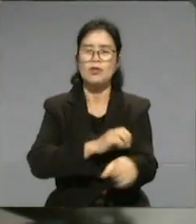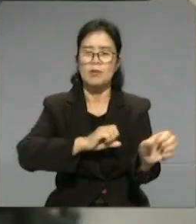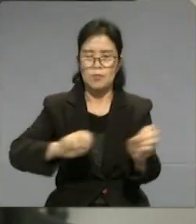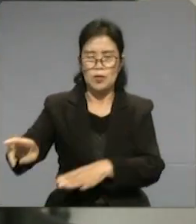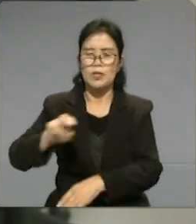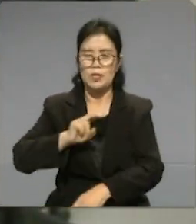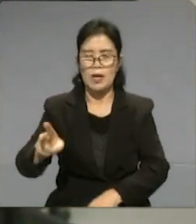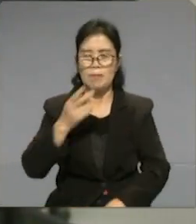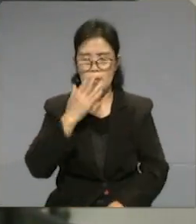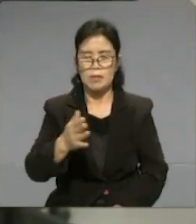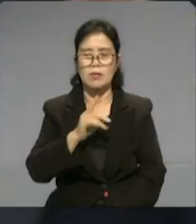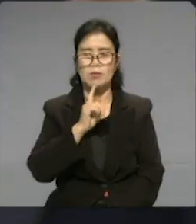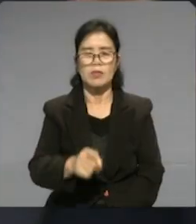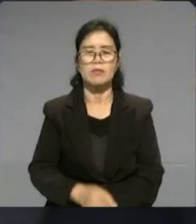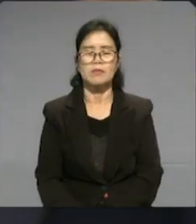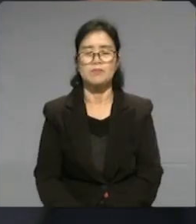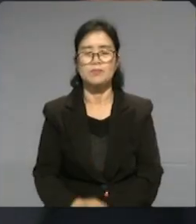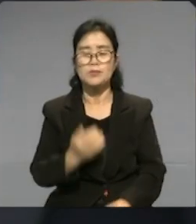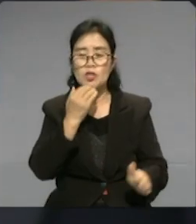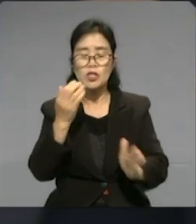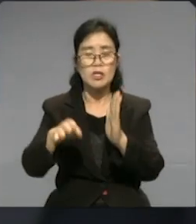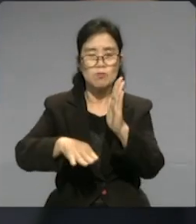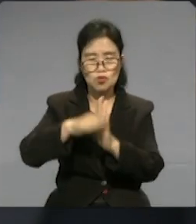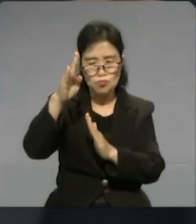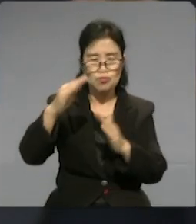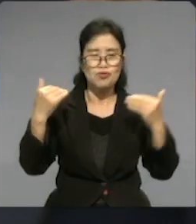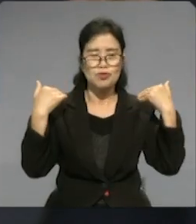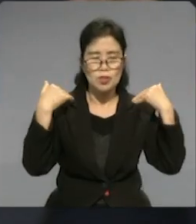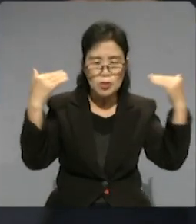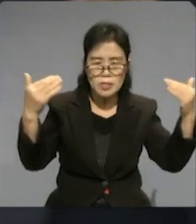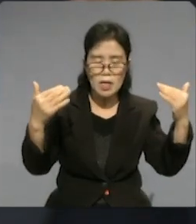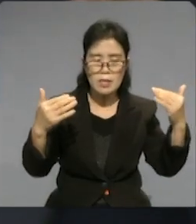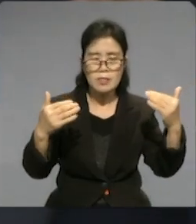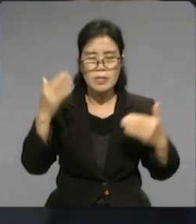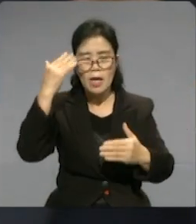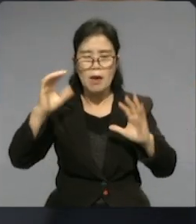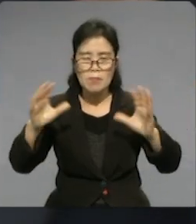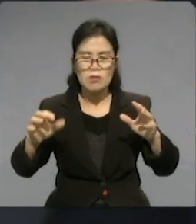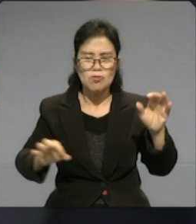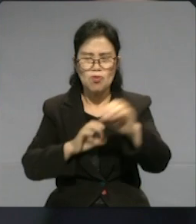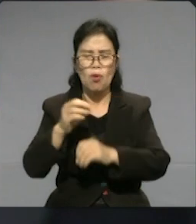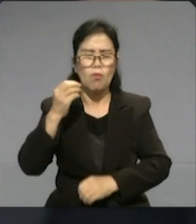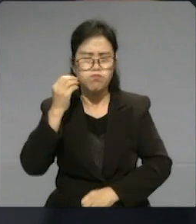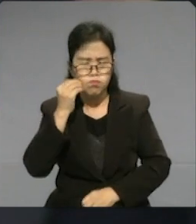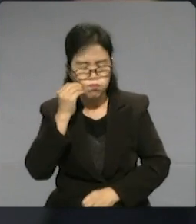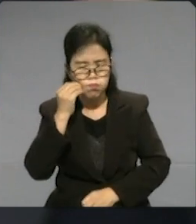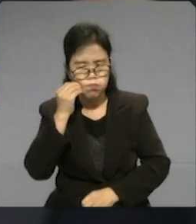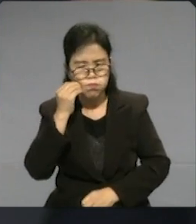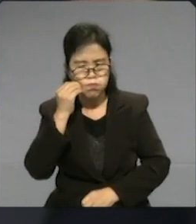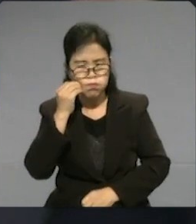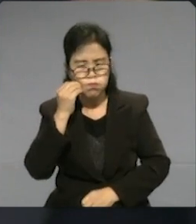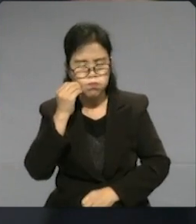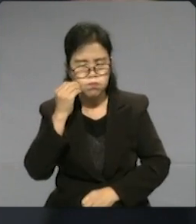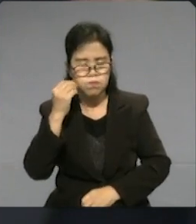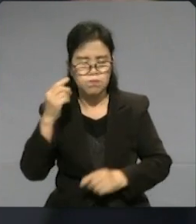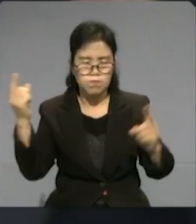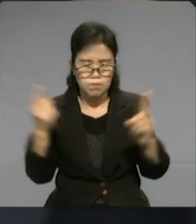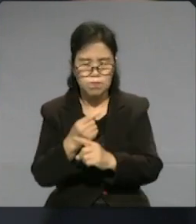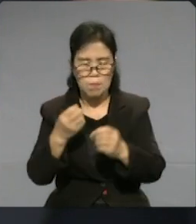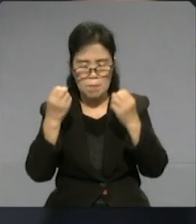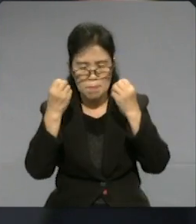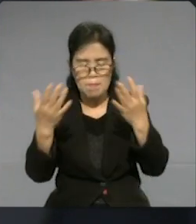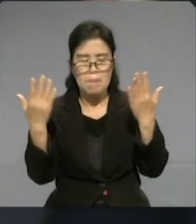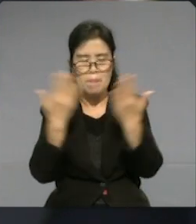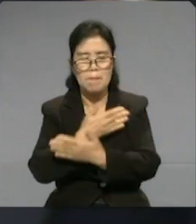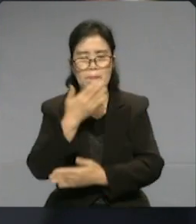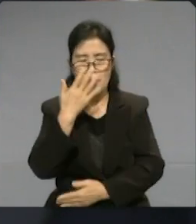가능하다고 말했습니다. 경기 북부의 성장이 정체된 대한민국 경제의 게임 체인저가 될 수 있다고